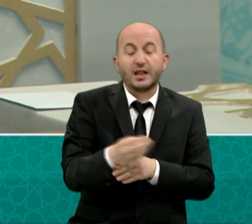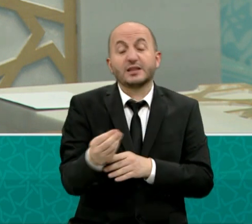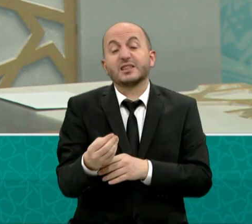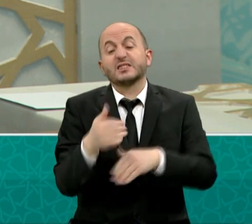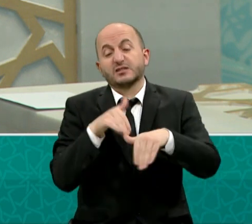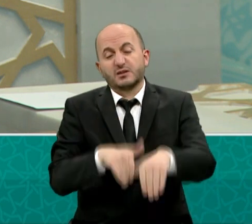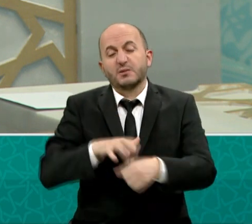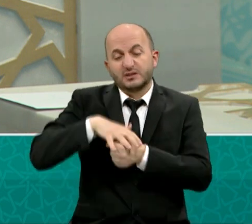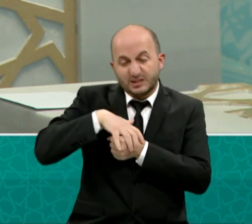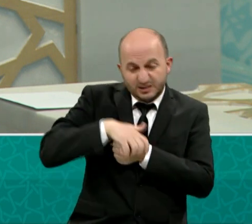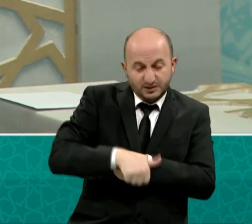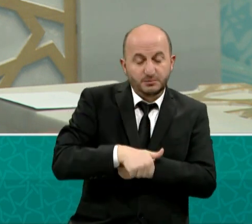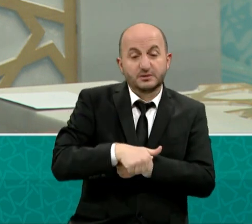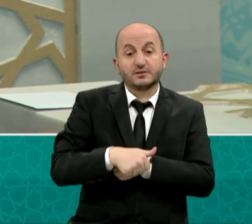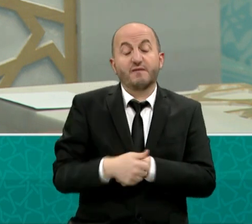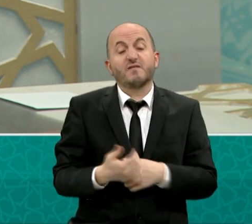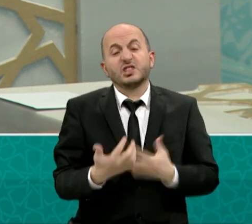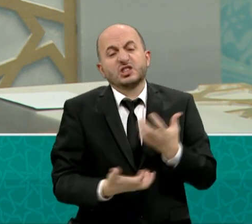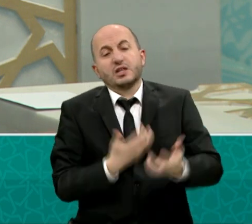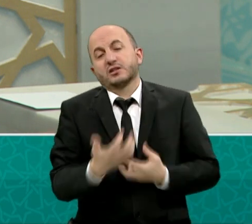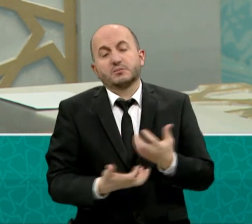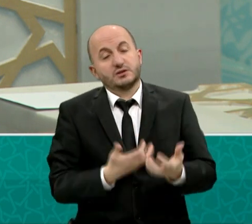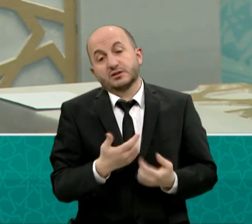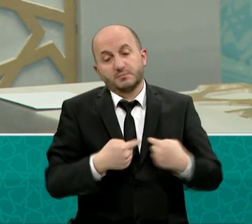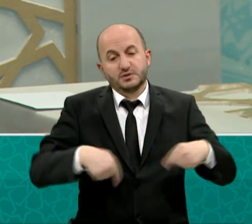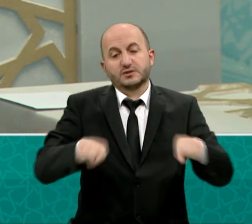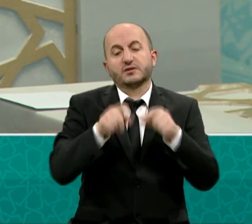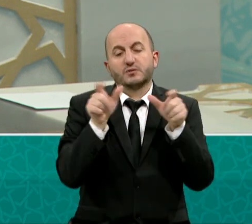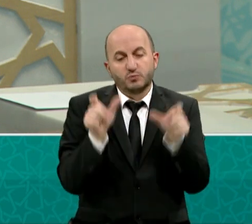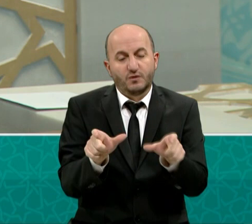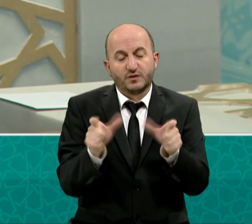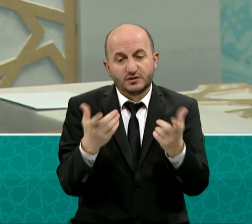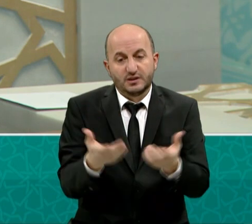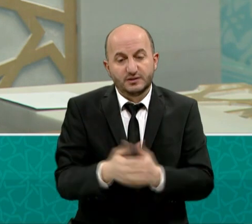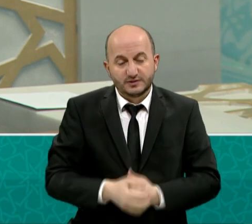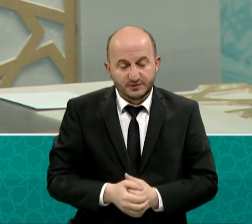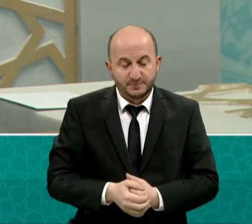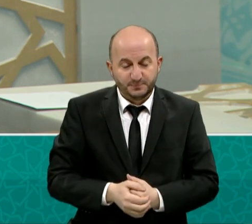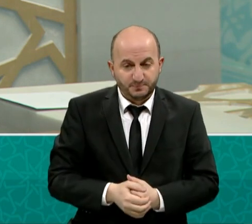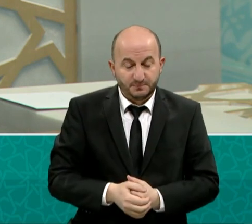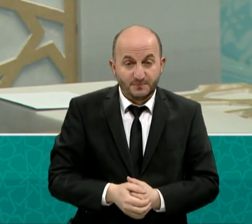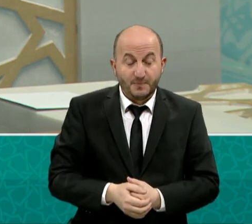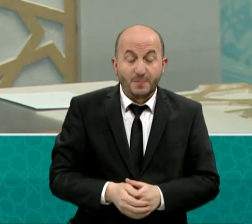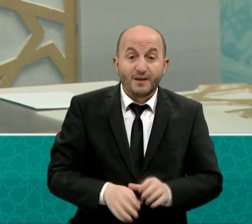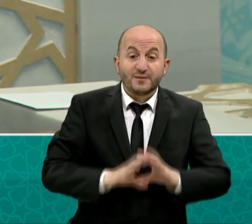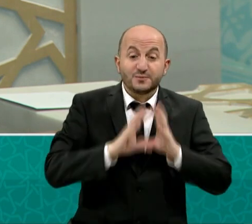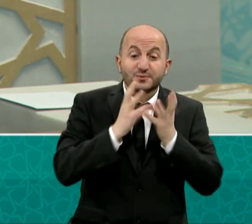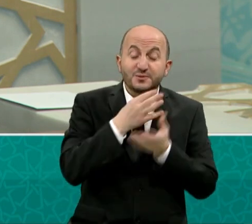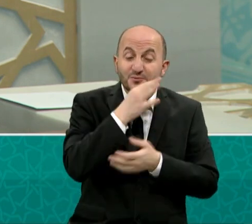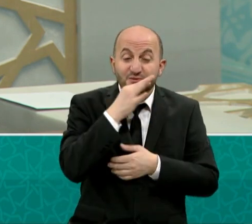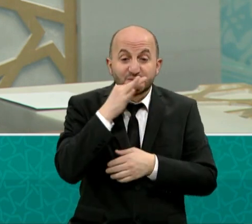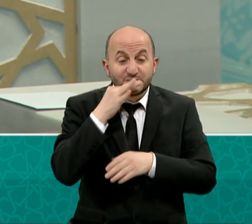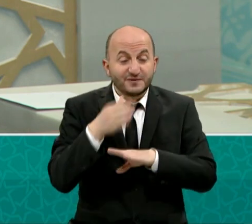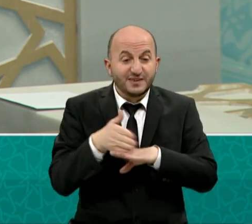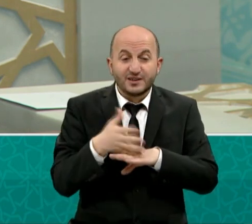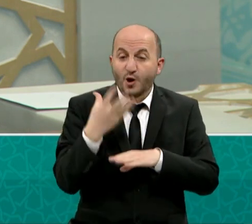kabrin azabından ve cehennemin ateşinden bizleri de muhafaza eylesin. Dünya mutluluğuna vesile